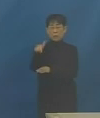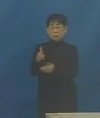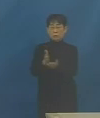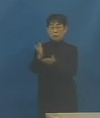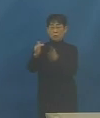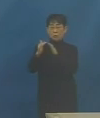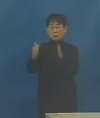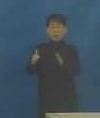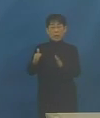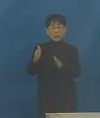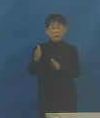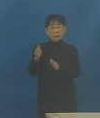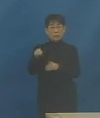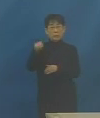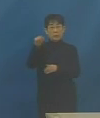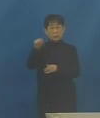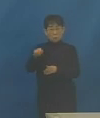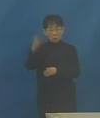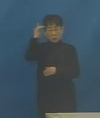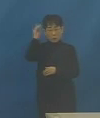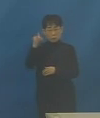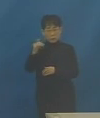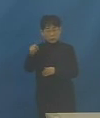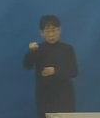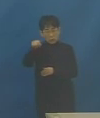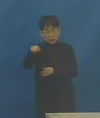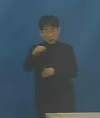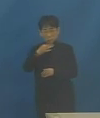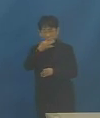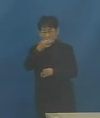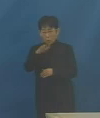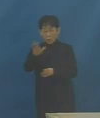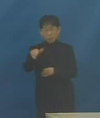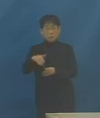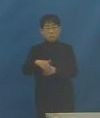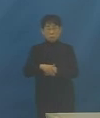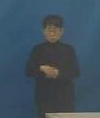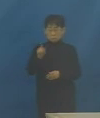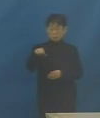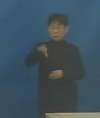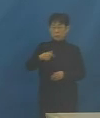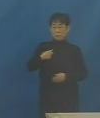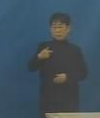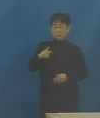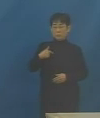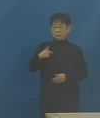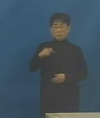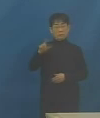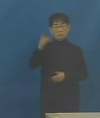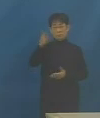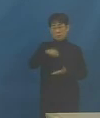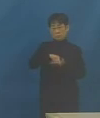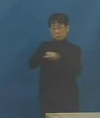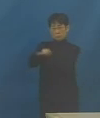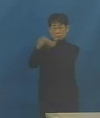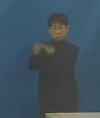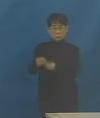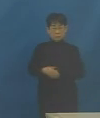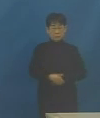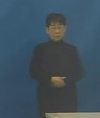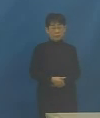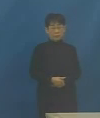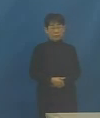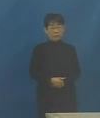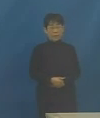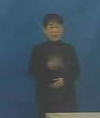であの否定させていただきましたまあそのことなどもございますがやはり全国そうだと思います無料